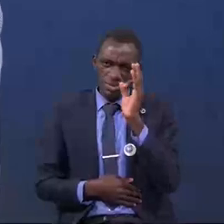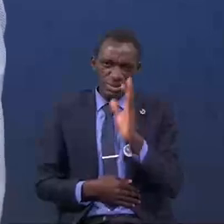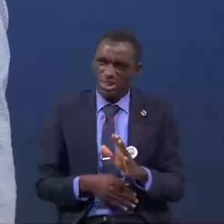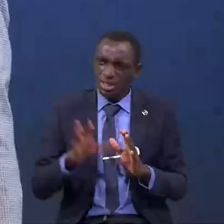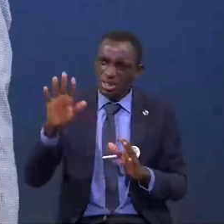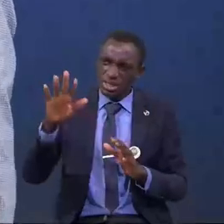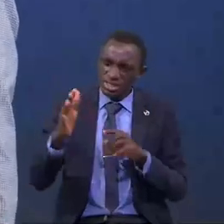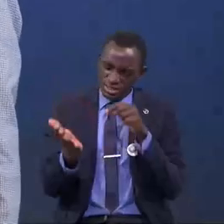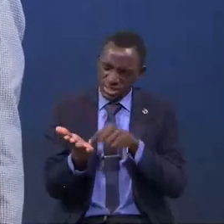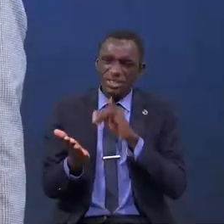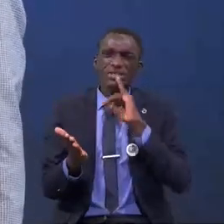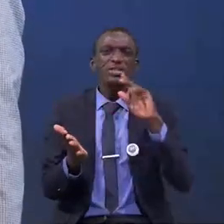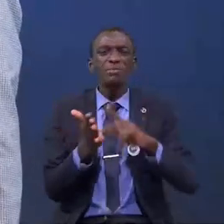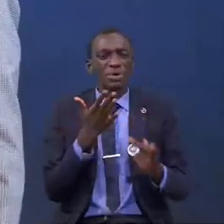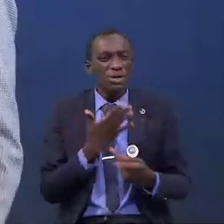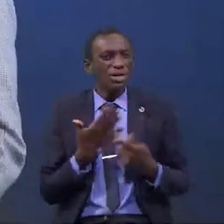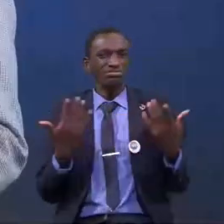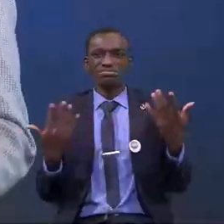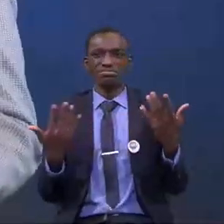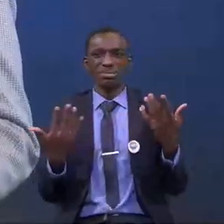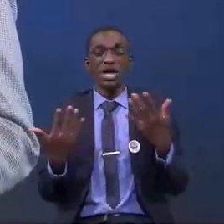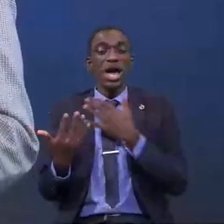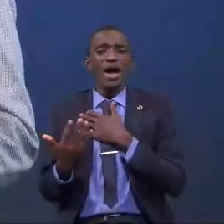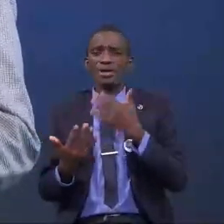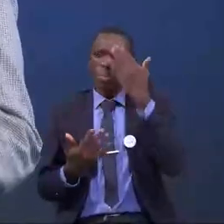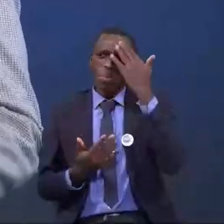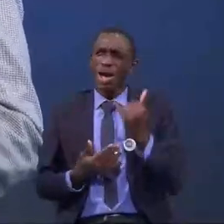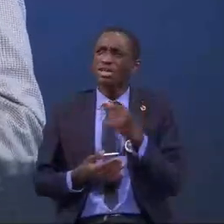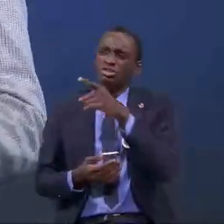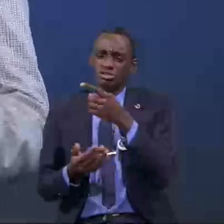Et un prédicateur, c'est la croisade, hein?